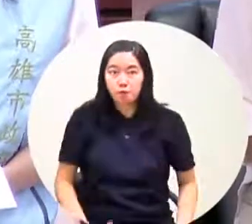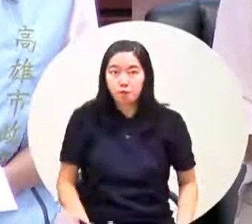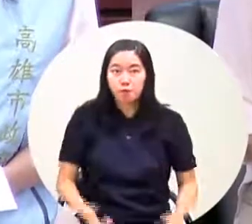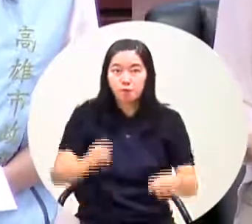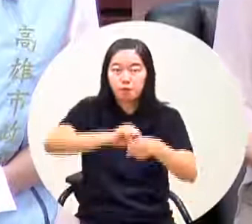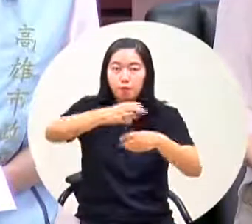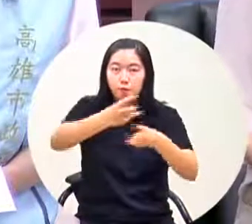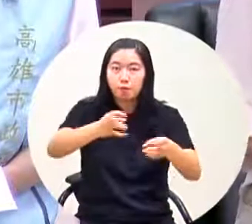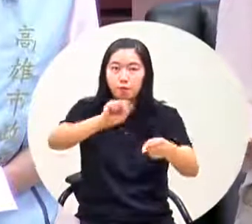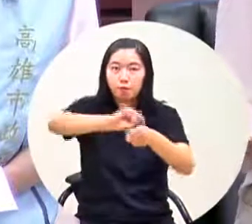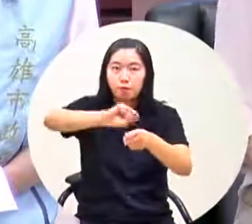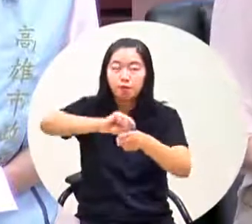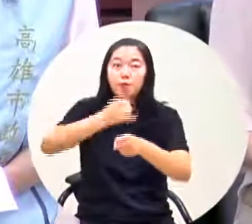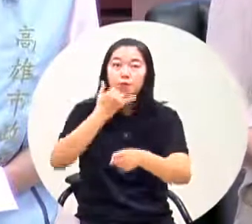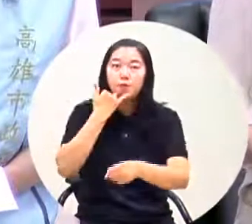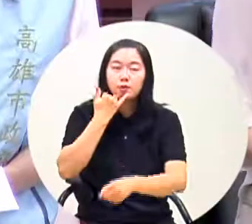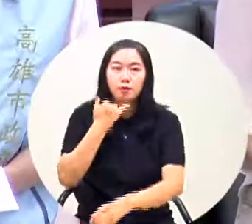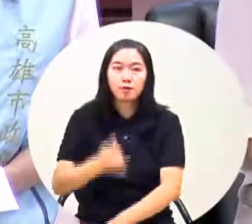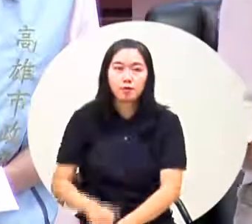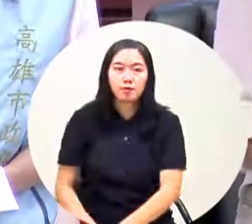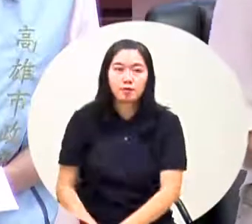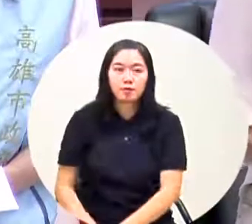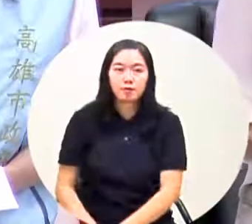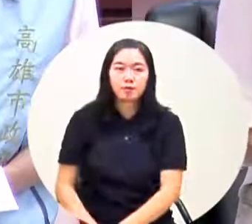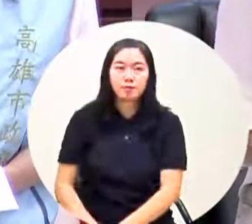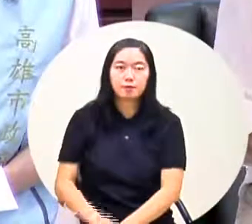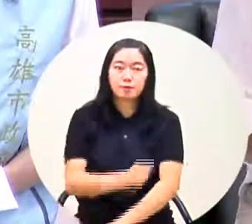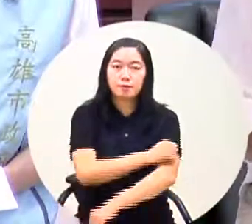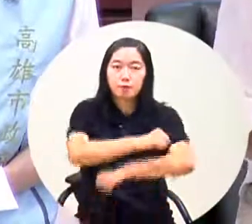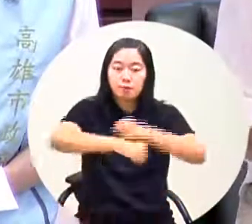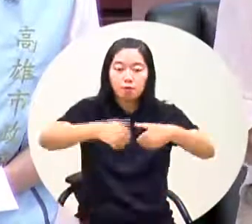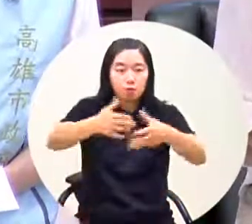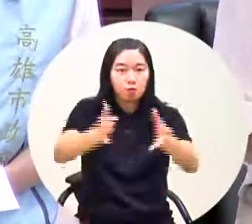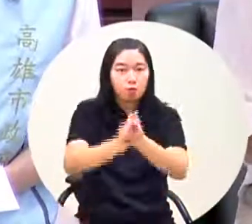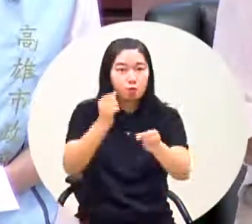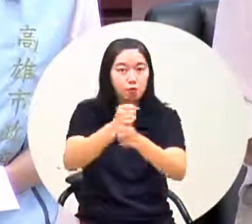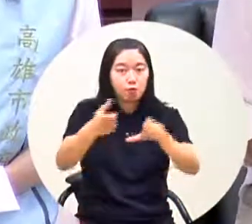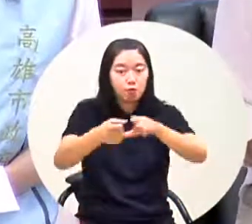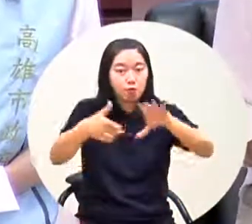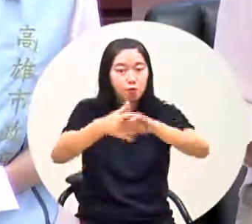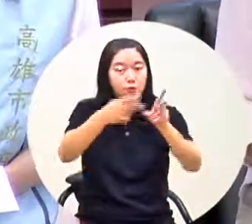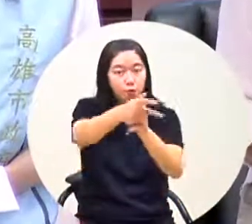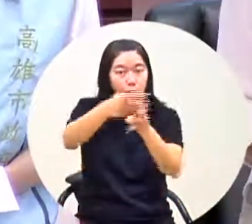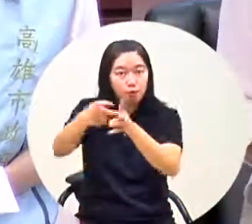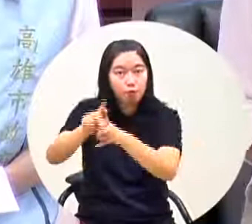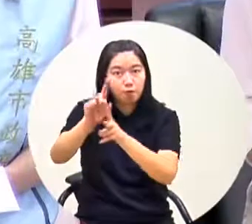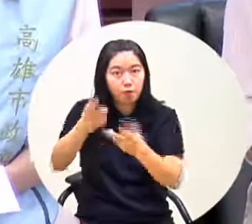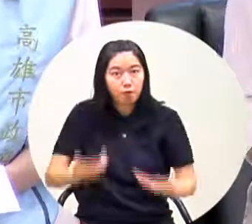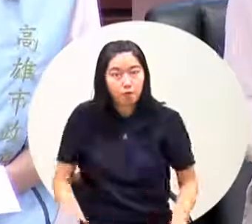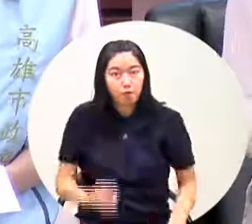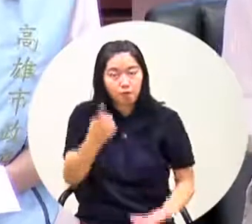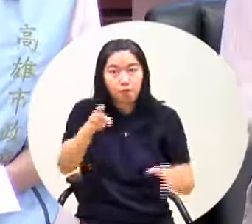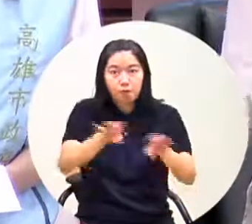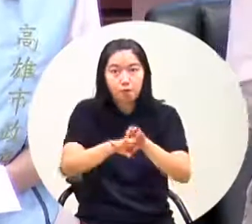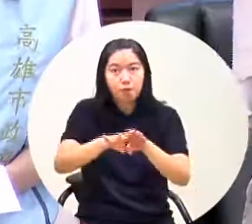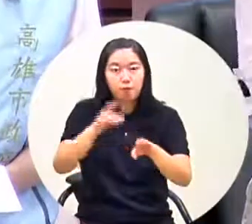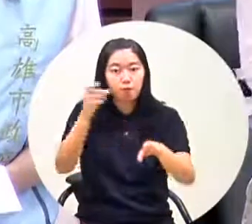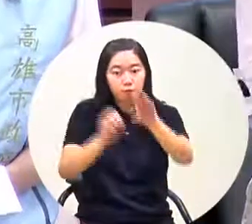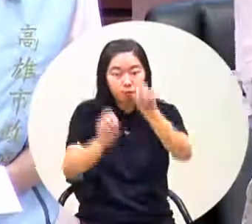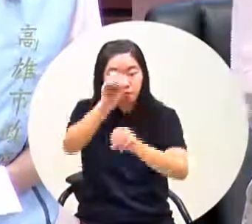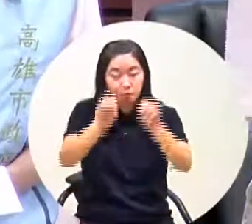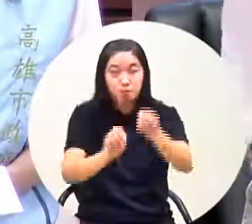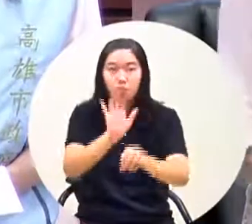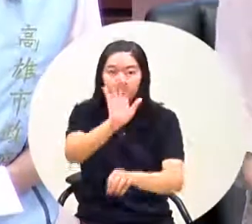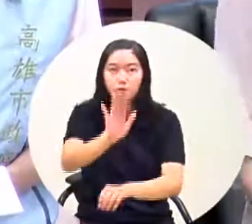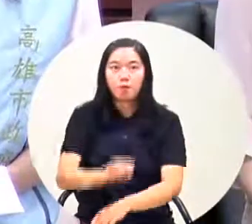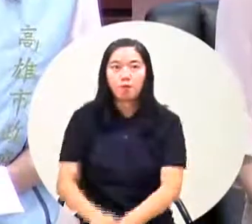实计算。所以其实我觉得劳动部目前已经做一些函式给一例一休一些弹性了。那当然了，